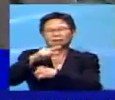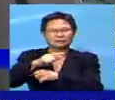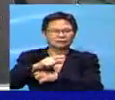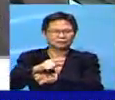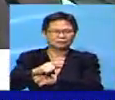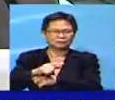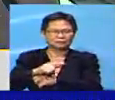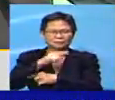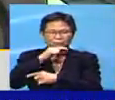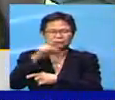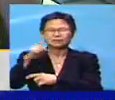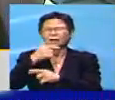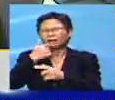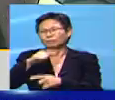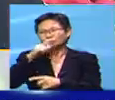sebel